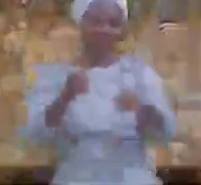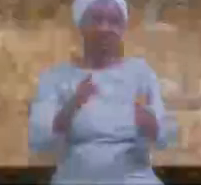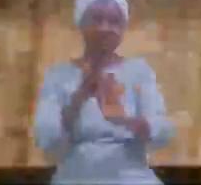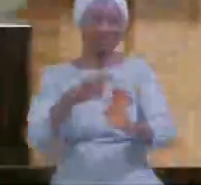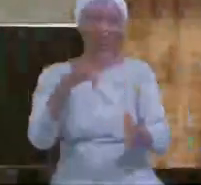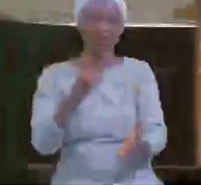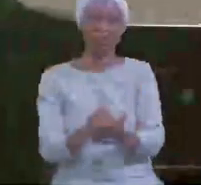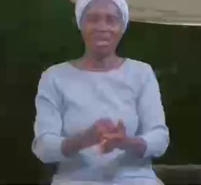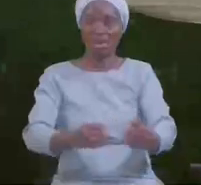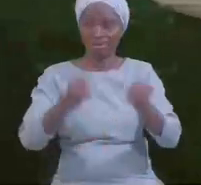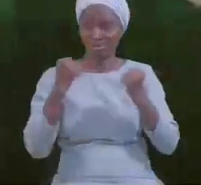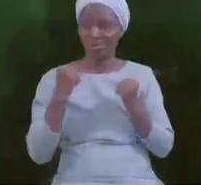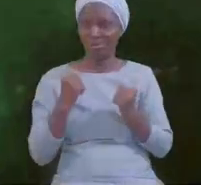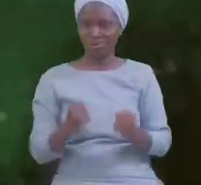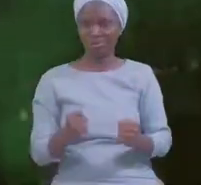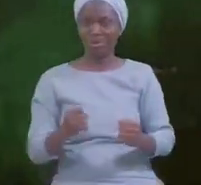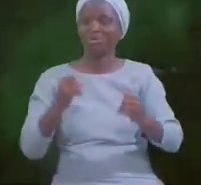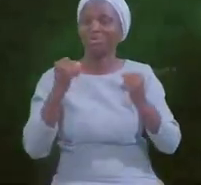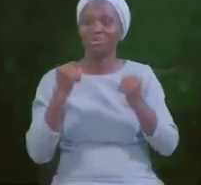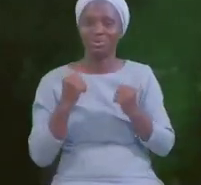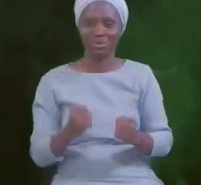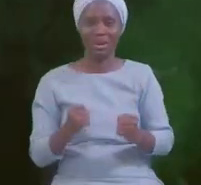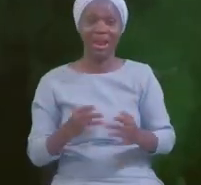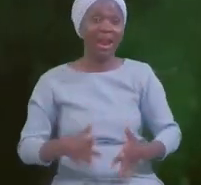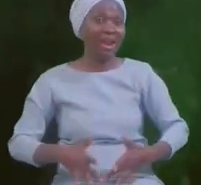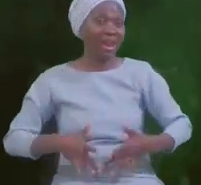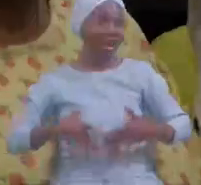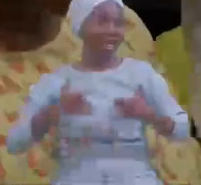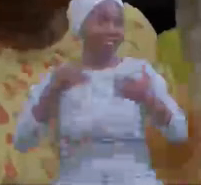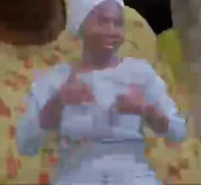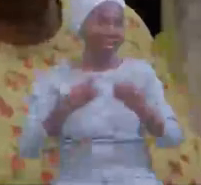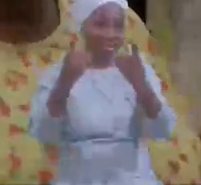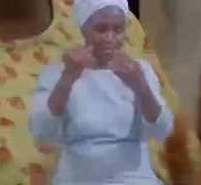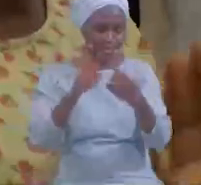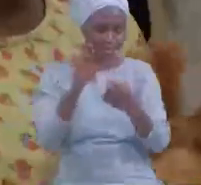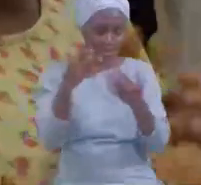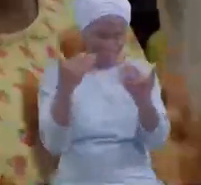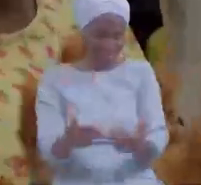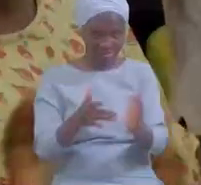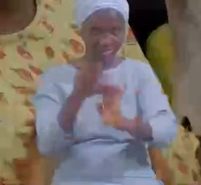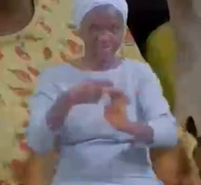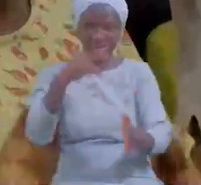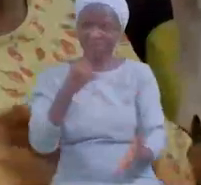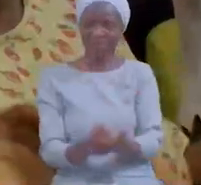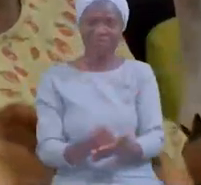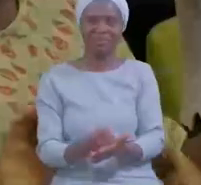La vie forte et saine est venue. La confirmation dans votre